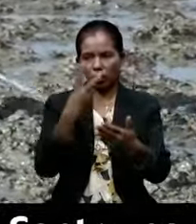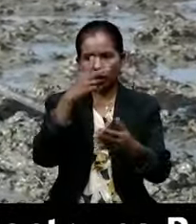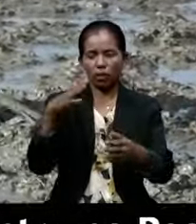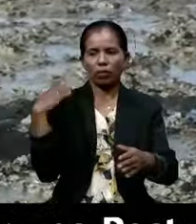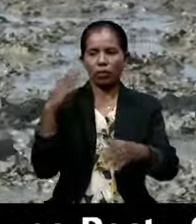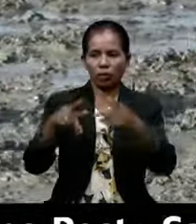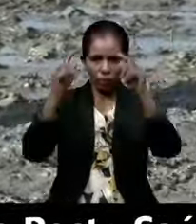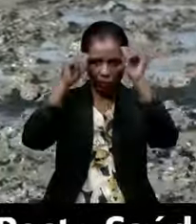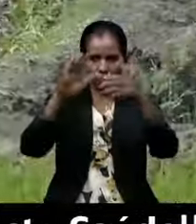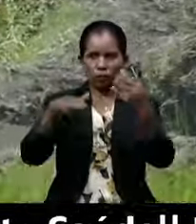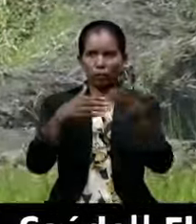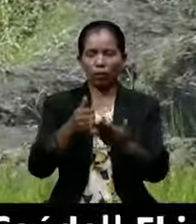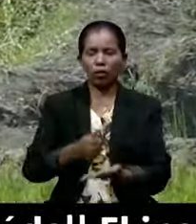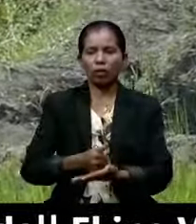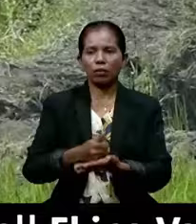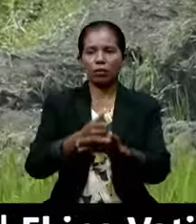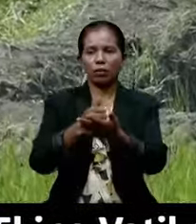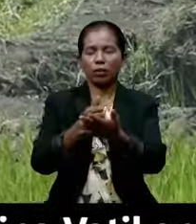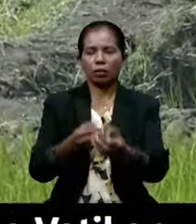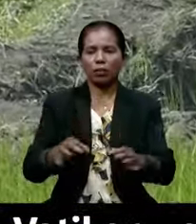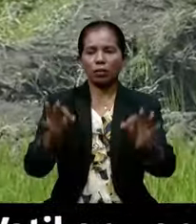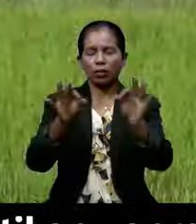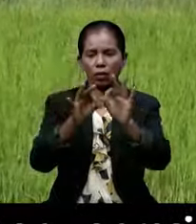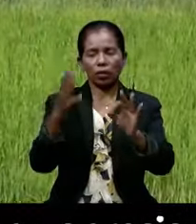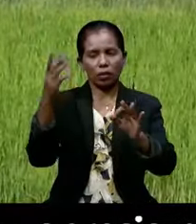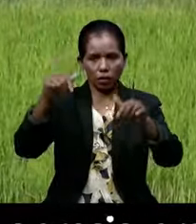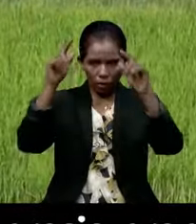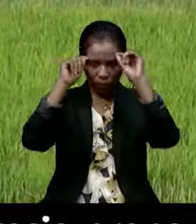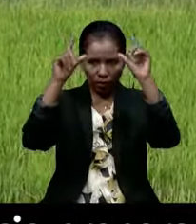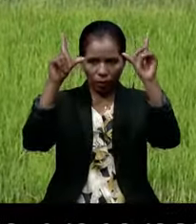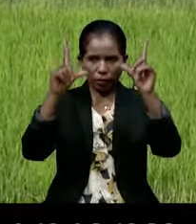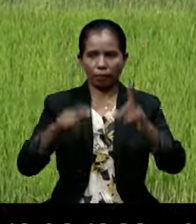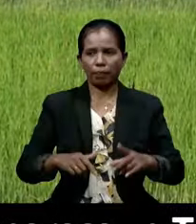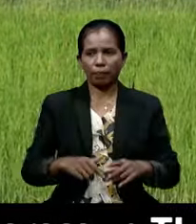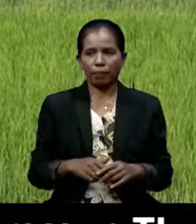timoroan sira oinsa atu tau prioridade ba sektor agrikola iha Timor-Leste. Lamberto da Silva, GMN.